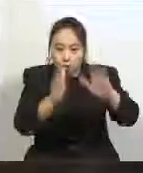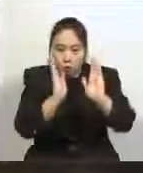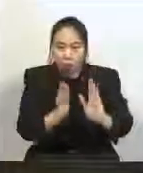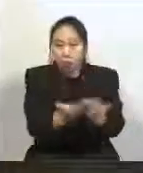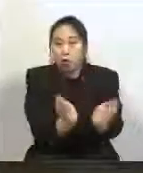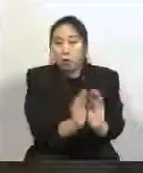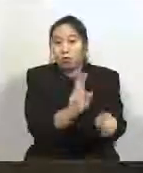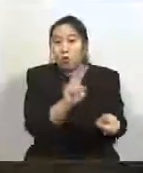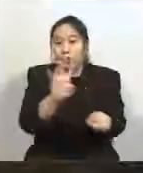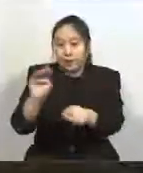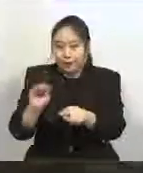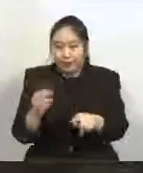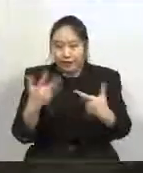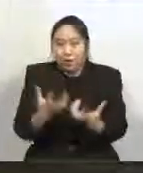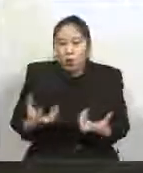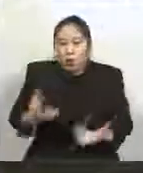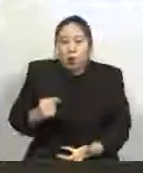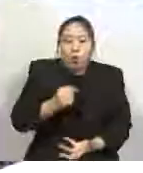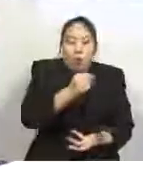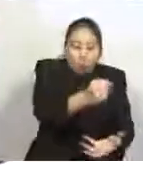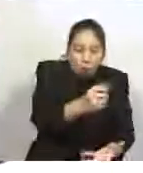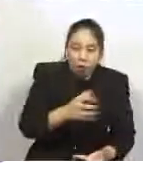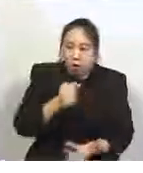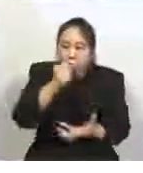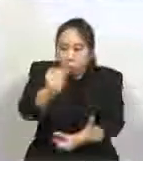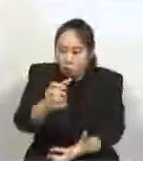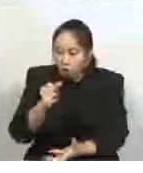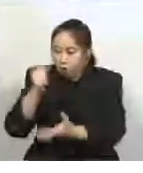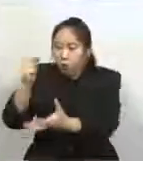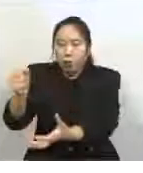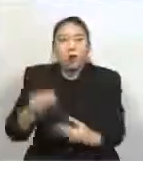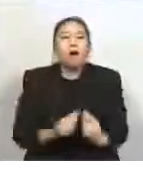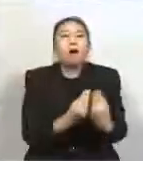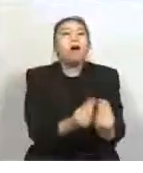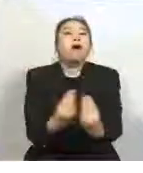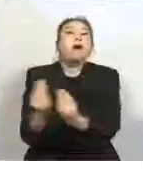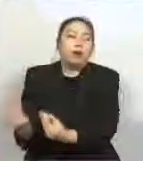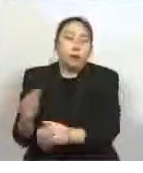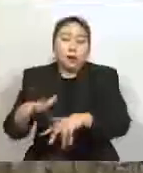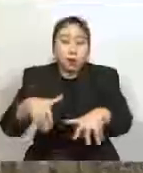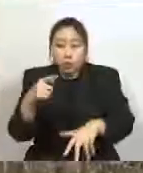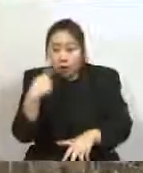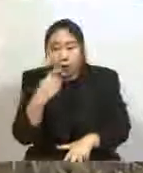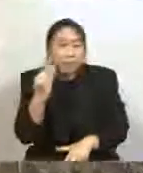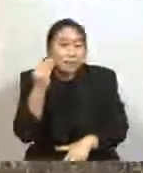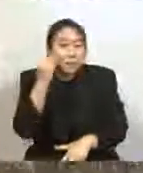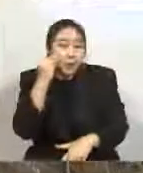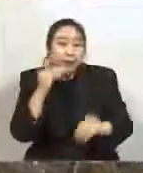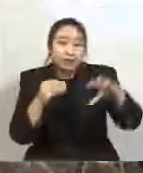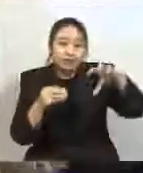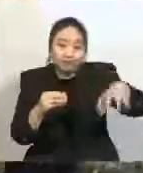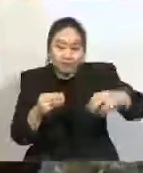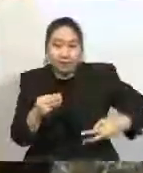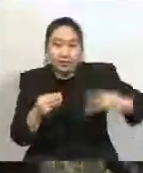240ครัวเรือนก่อนที่จะมอบถุงยังชีพพร้อมยารักษาโรคให้กับประชาชนที่ยังอาศัยอยู่บนชั้น2